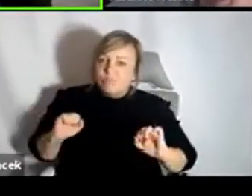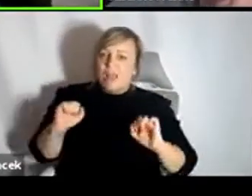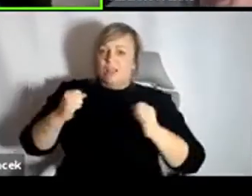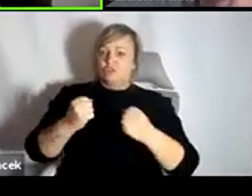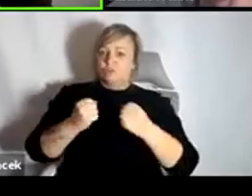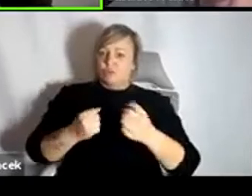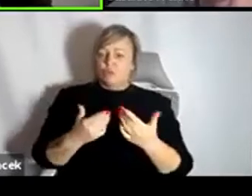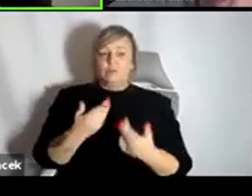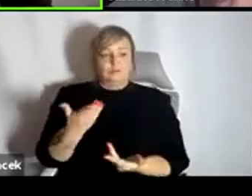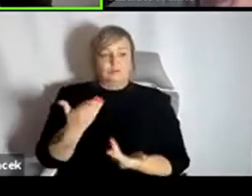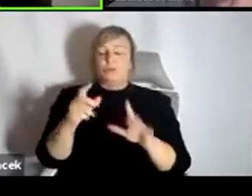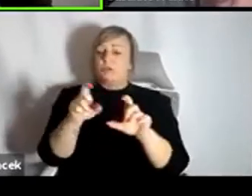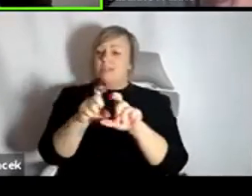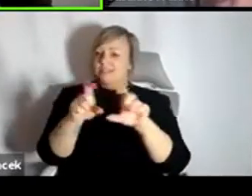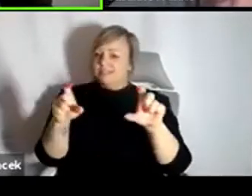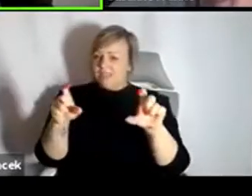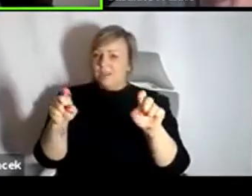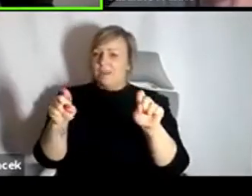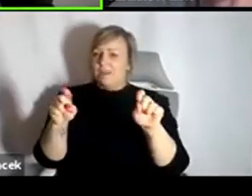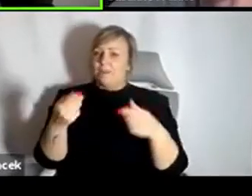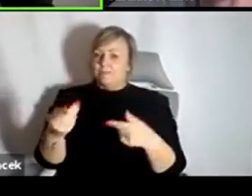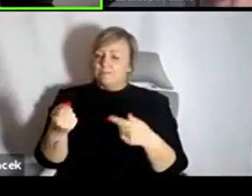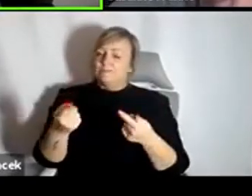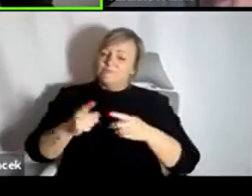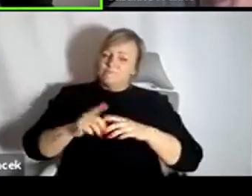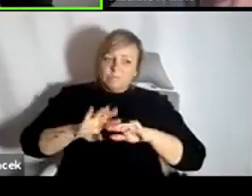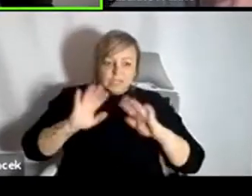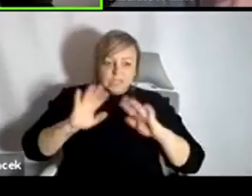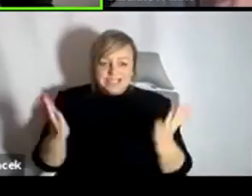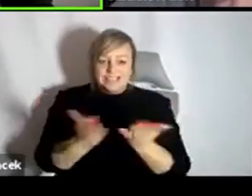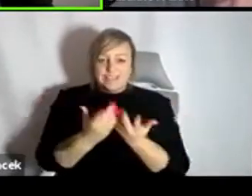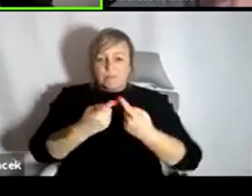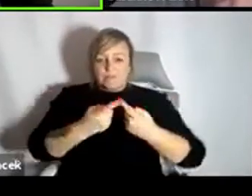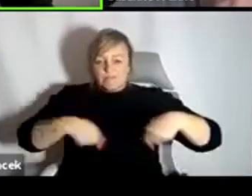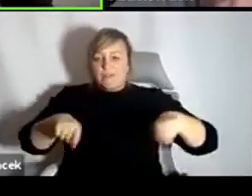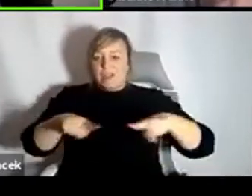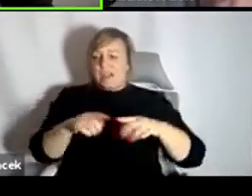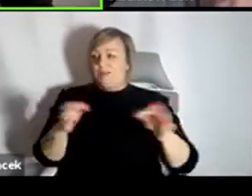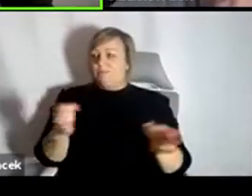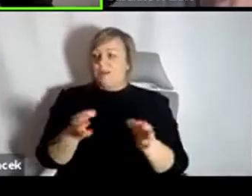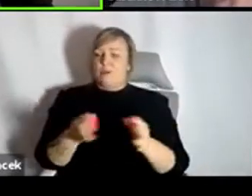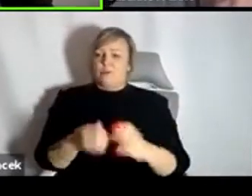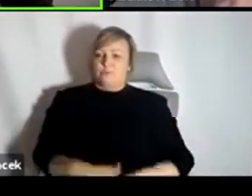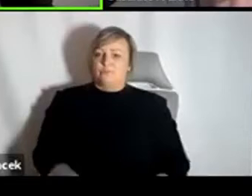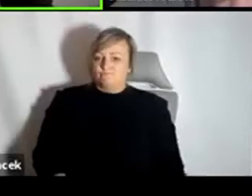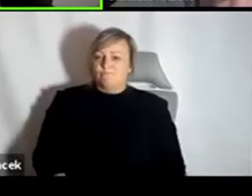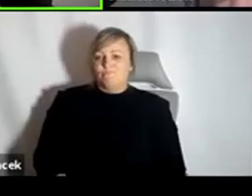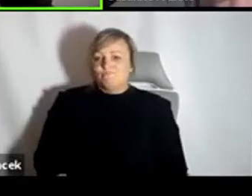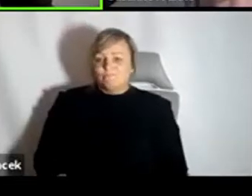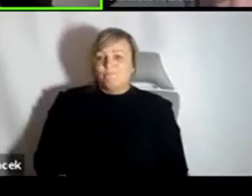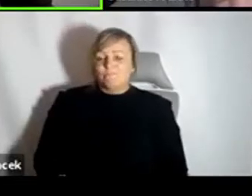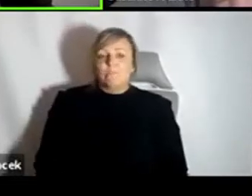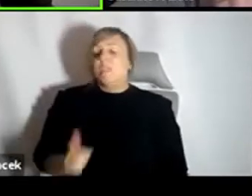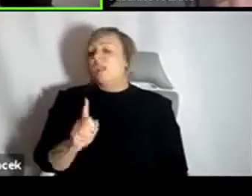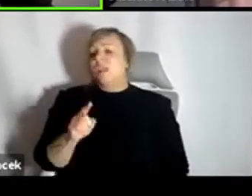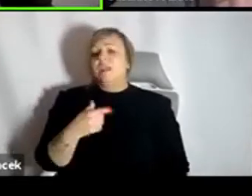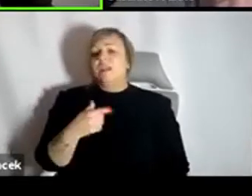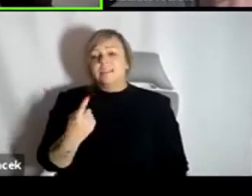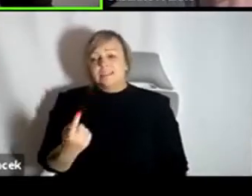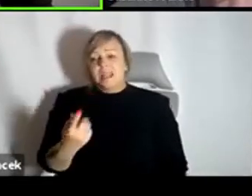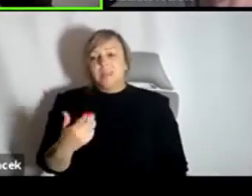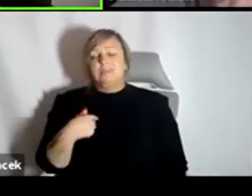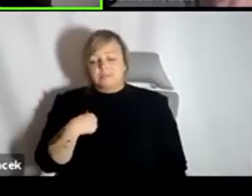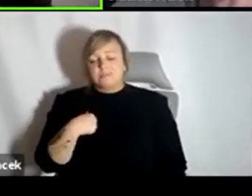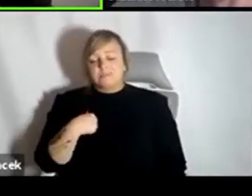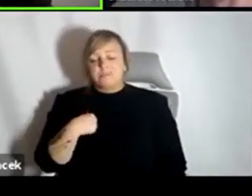Thema ist, was sozusagen den gesamten Verein erfassen sollte, ne? Bisher wird, und das ist auch ein Phänomen, wo ich glaube,